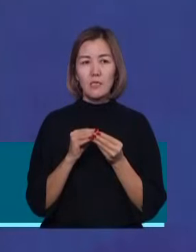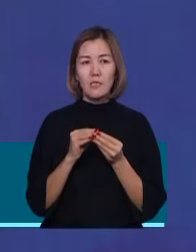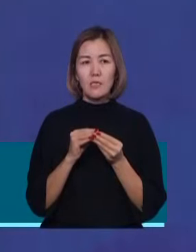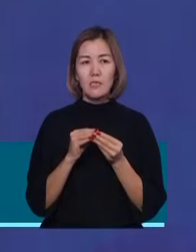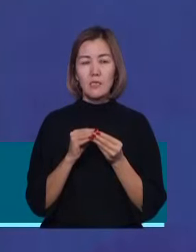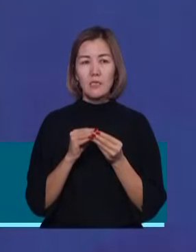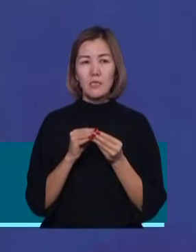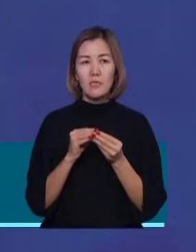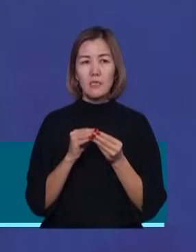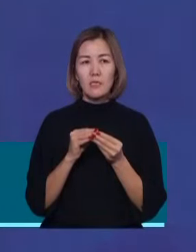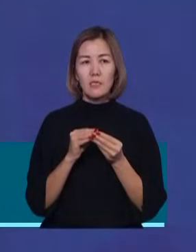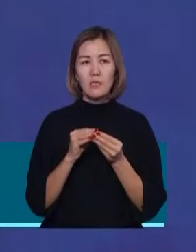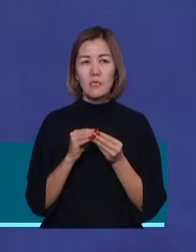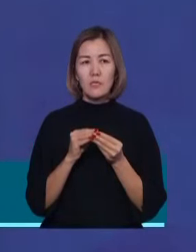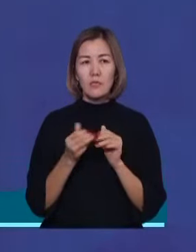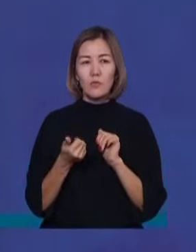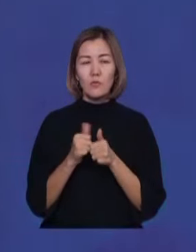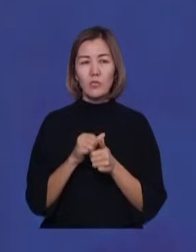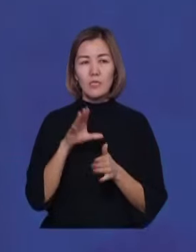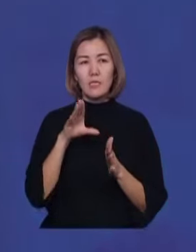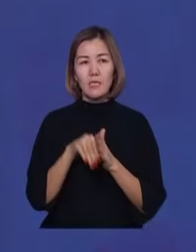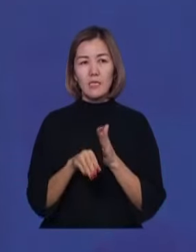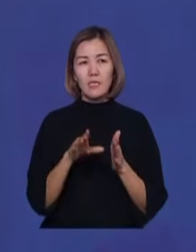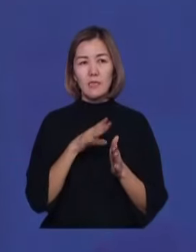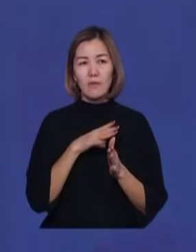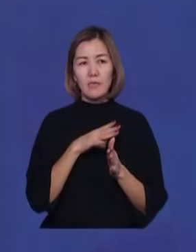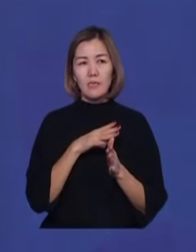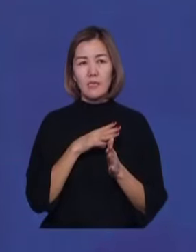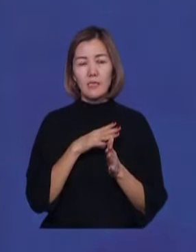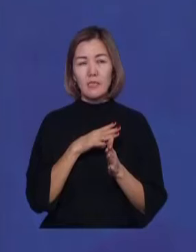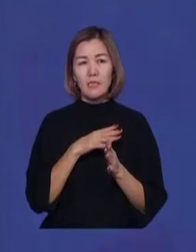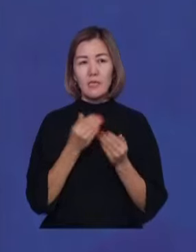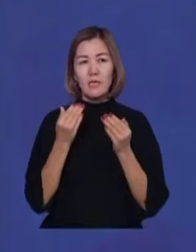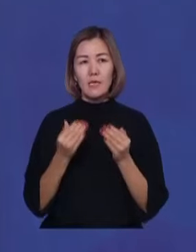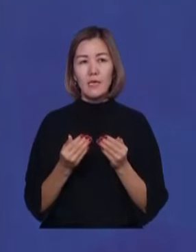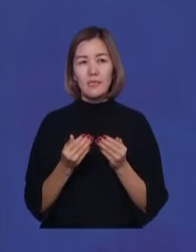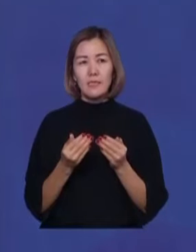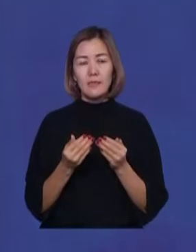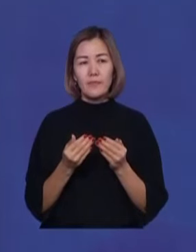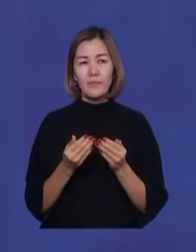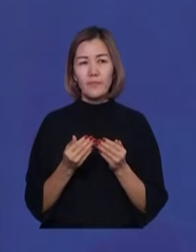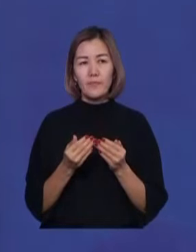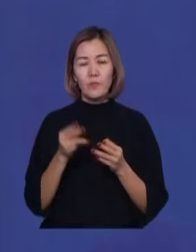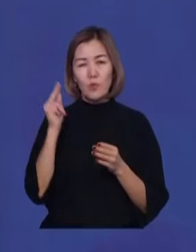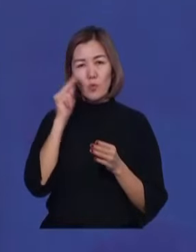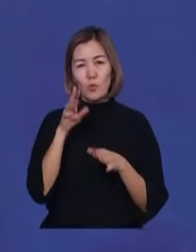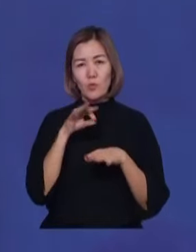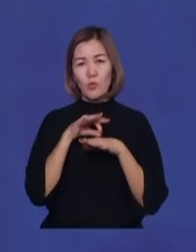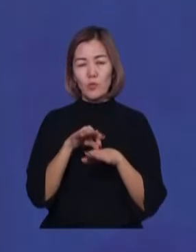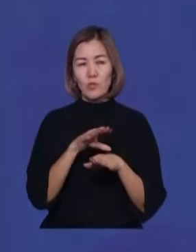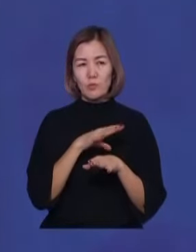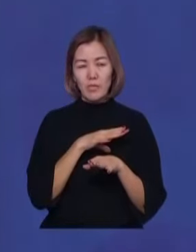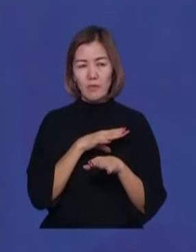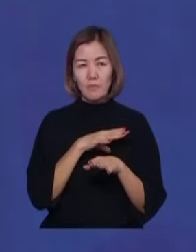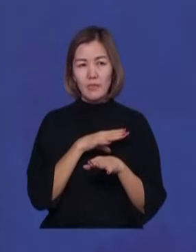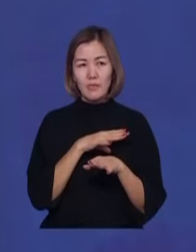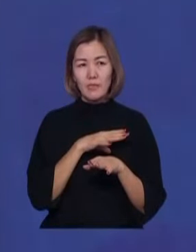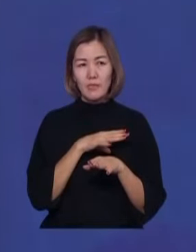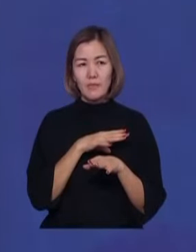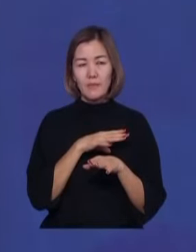республикалық деңгейде өзгерістер енгізіліп жатыр, арнай статус беріледі. Қазір оларды арнай оқытудан өткізіліп жатыр,